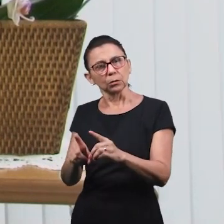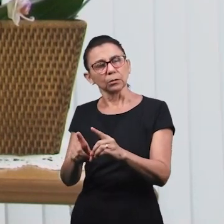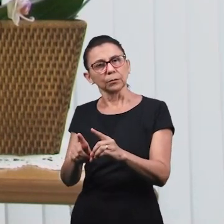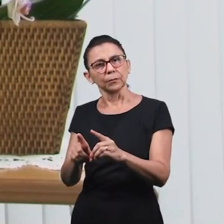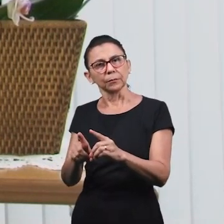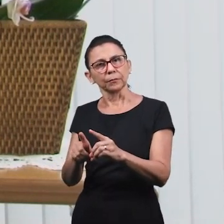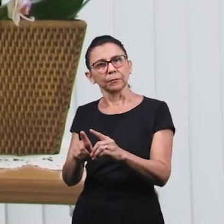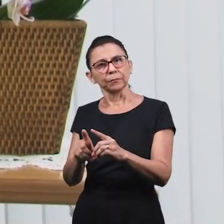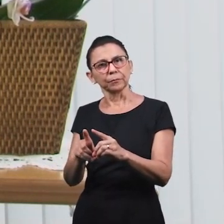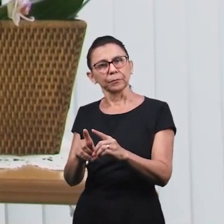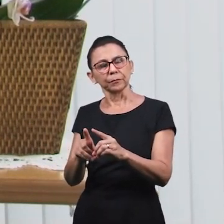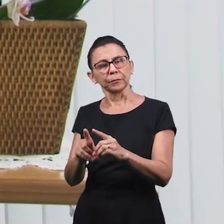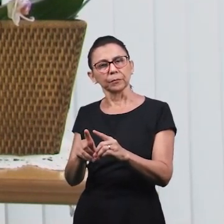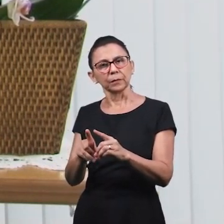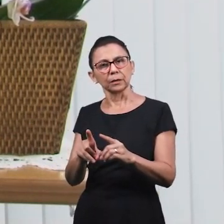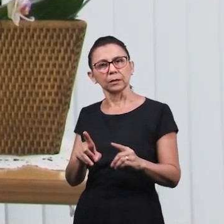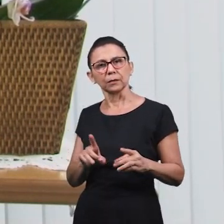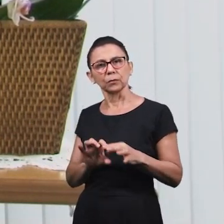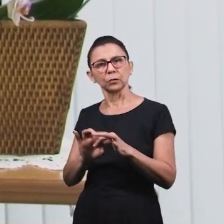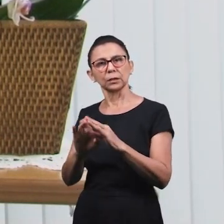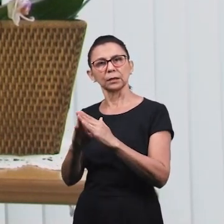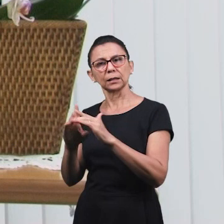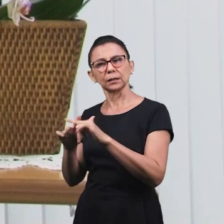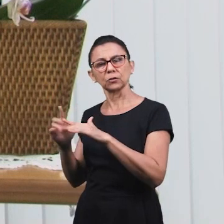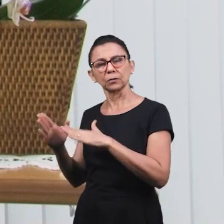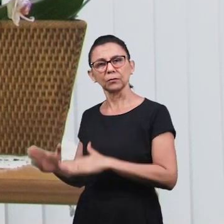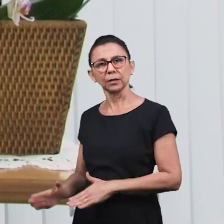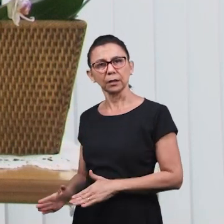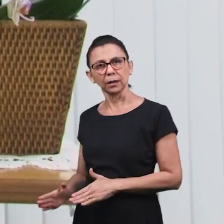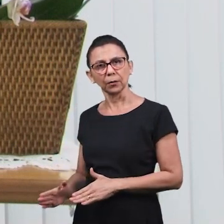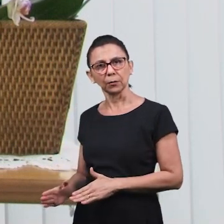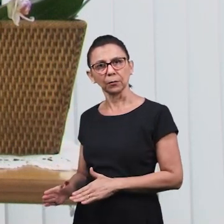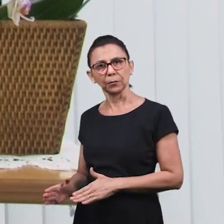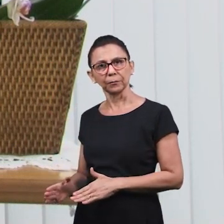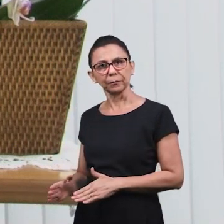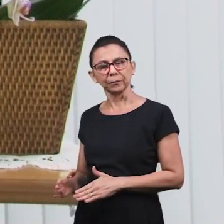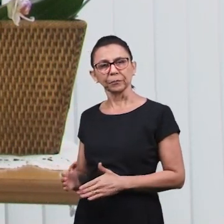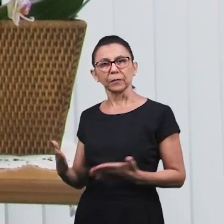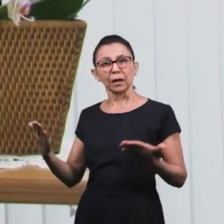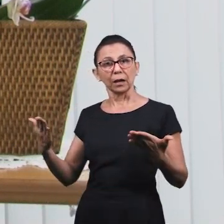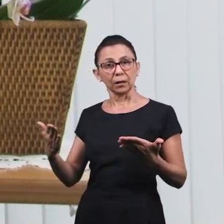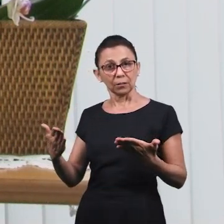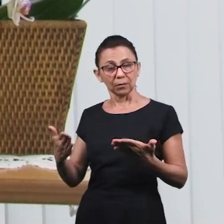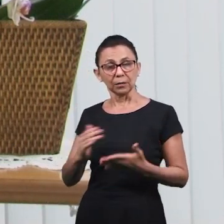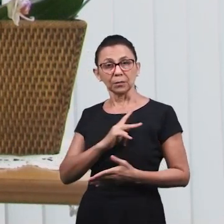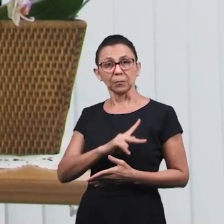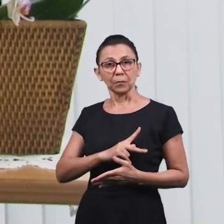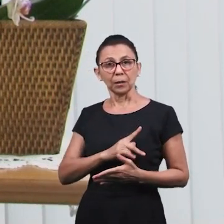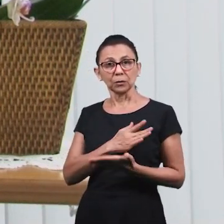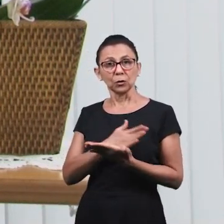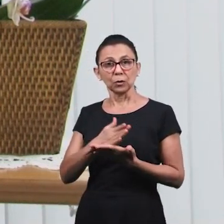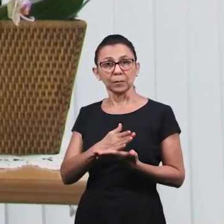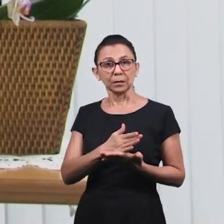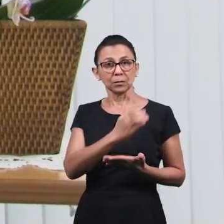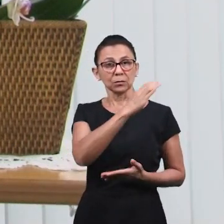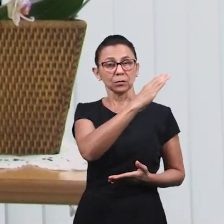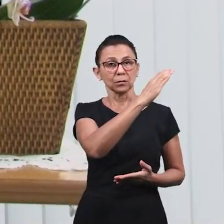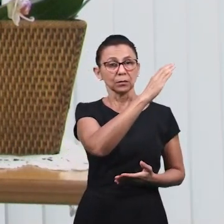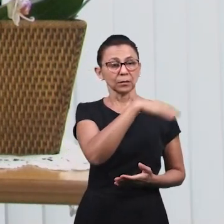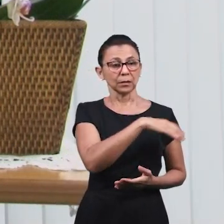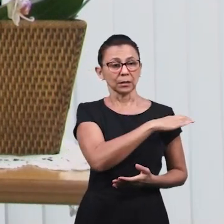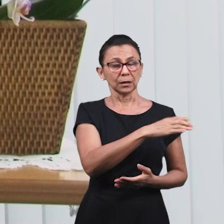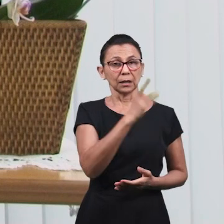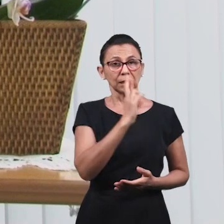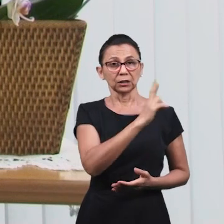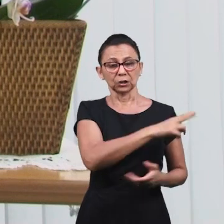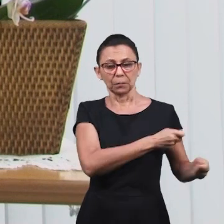car le Saint-Esprit a agi dans sa vie. Et l'Église primitive, elle apportait un